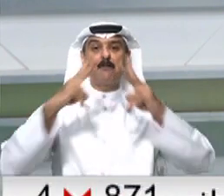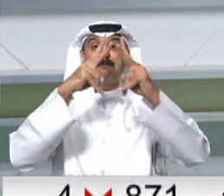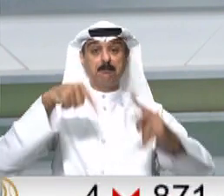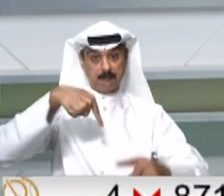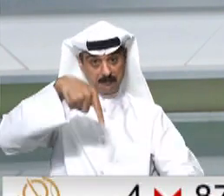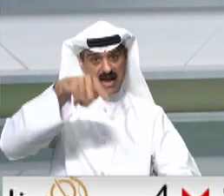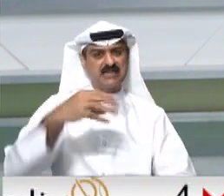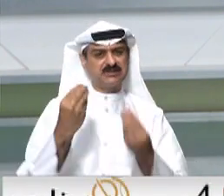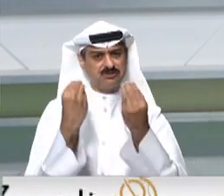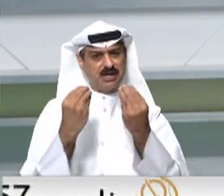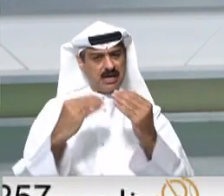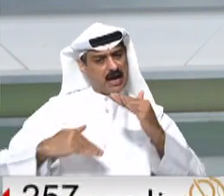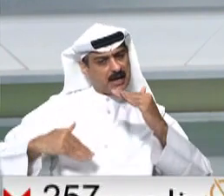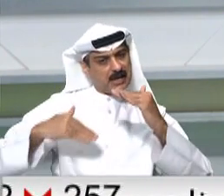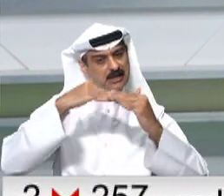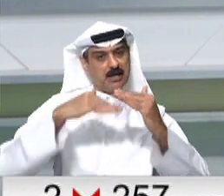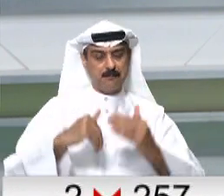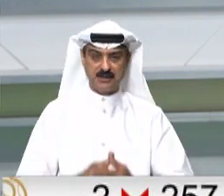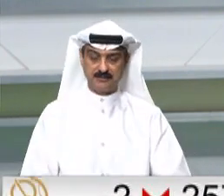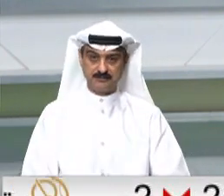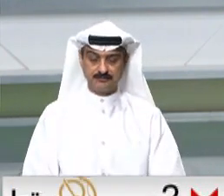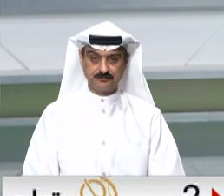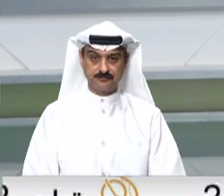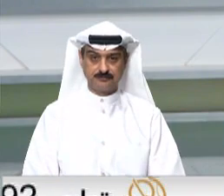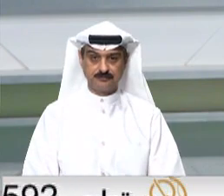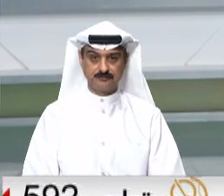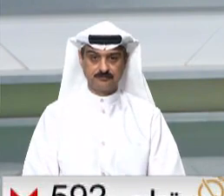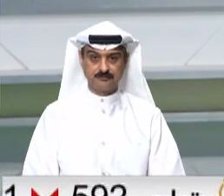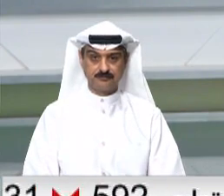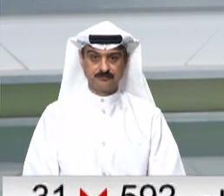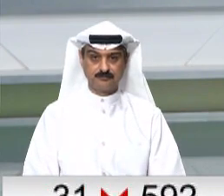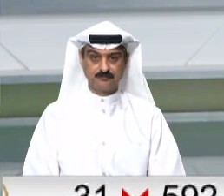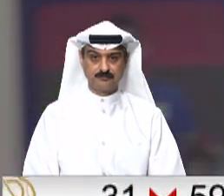عام 2024.